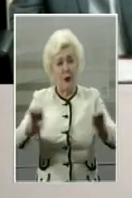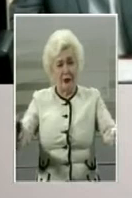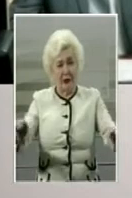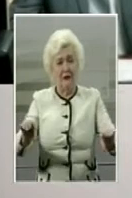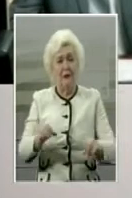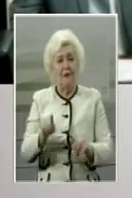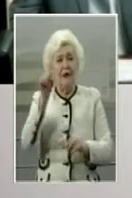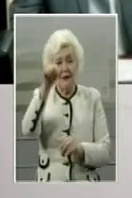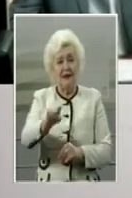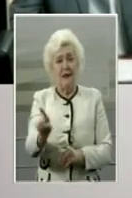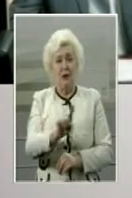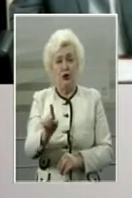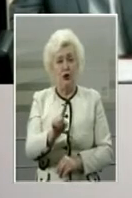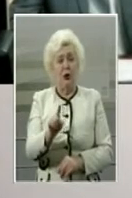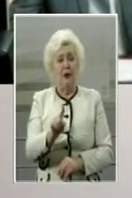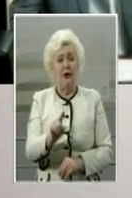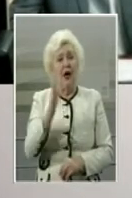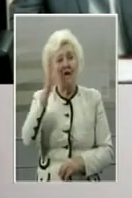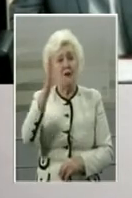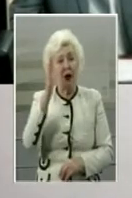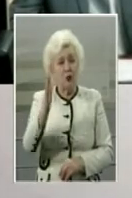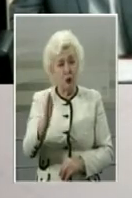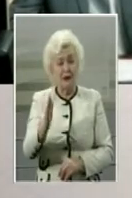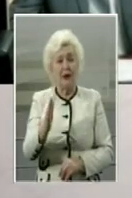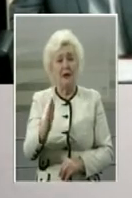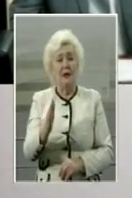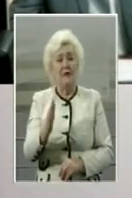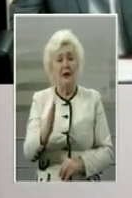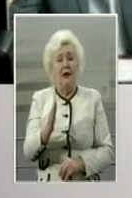З тим, щоб майбутнього